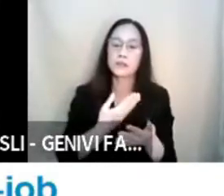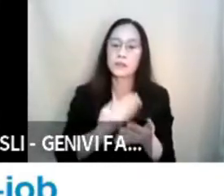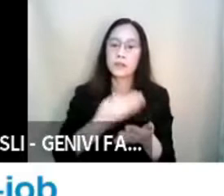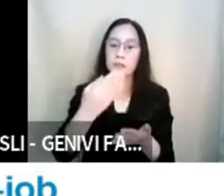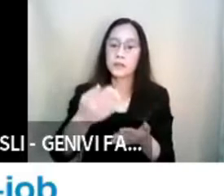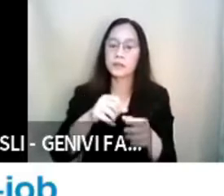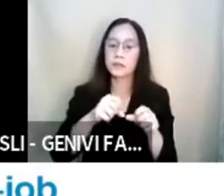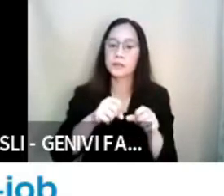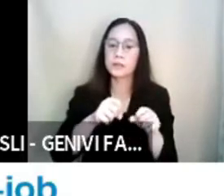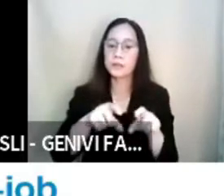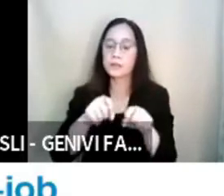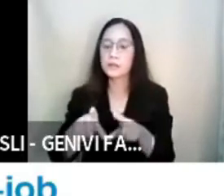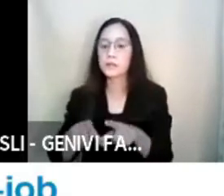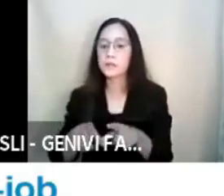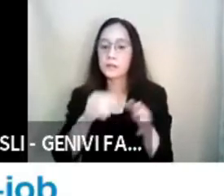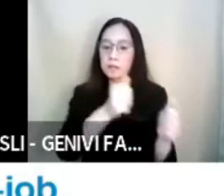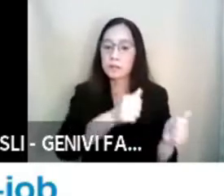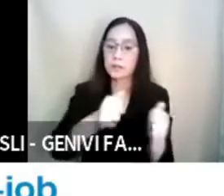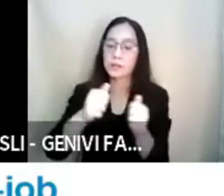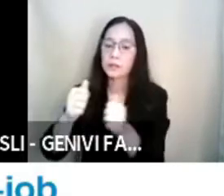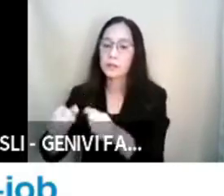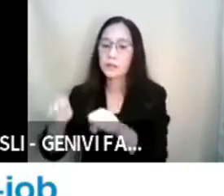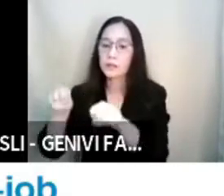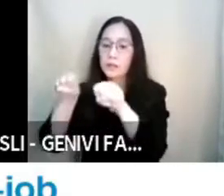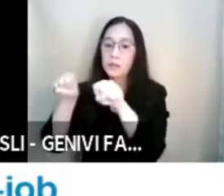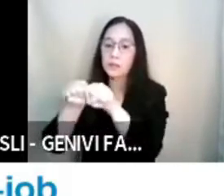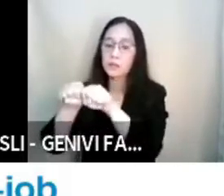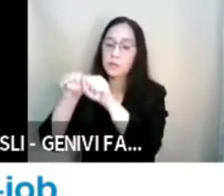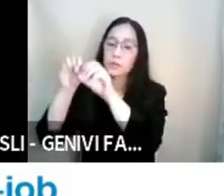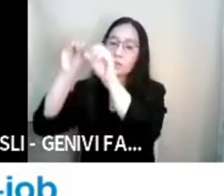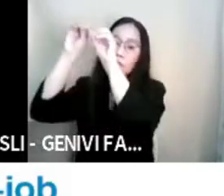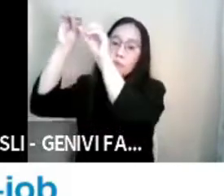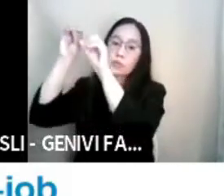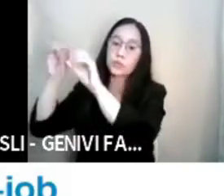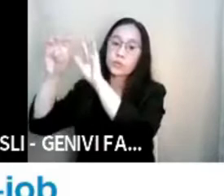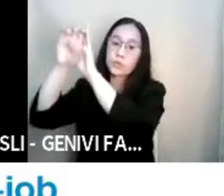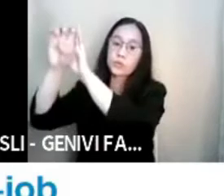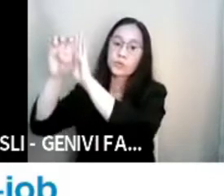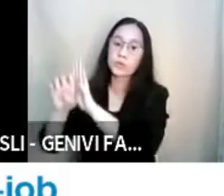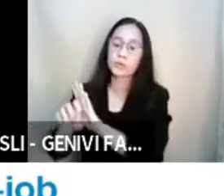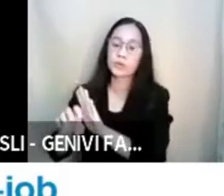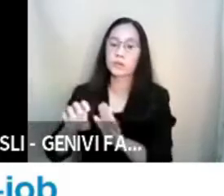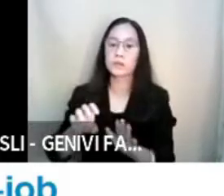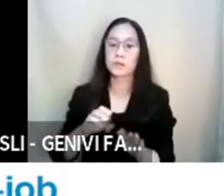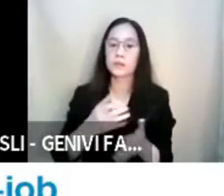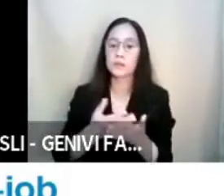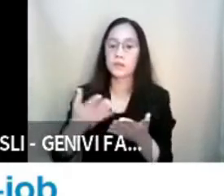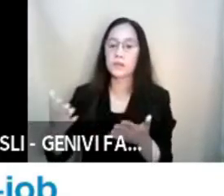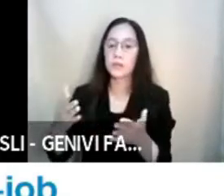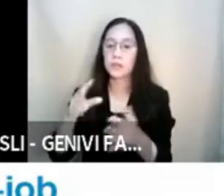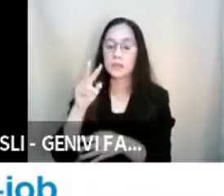ng mga rubber shoes na naka-display, no? So things like this. So we need